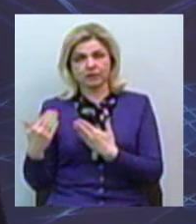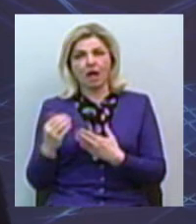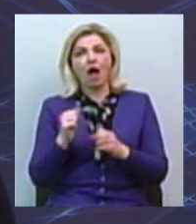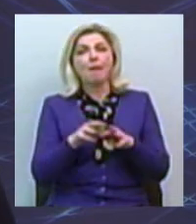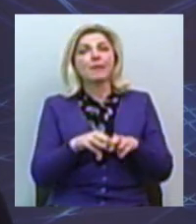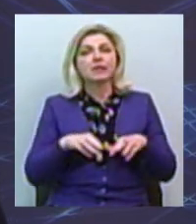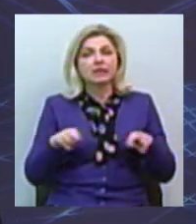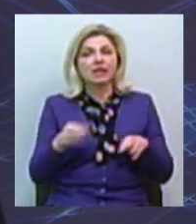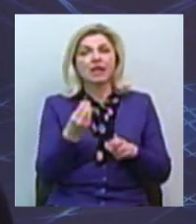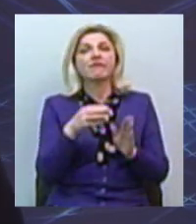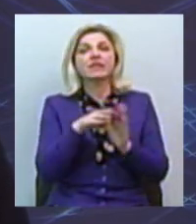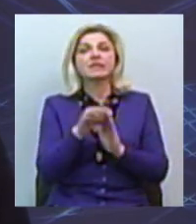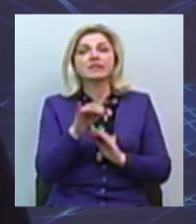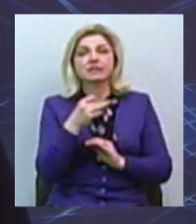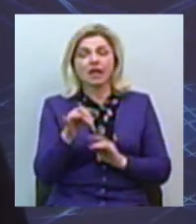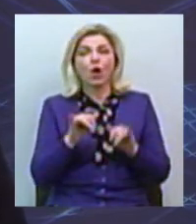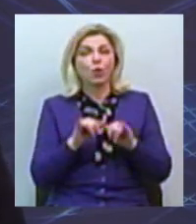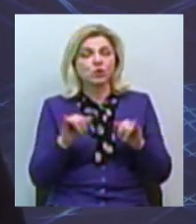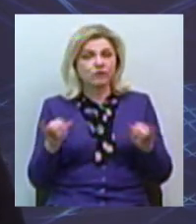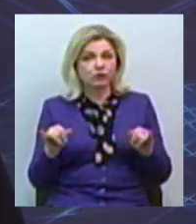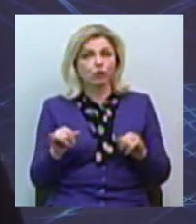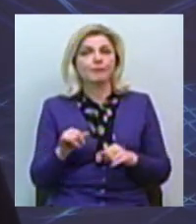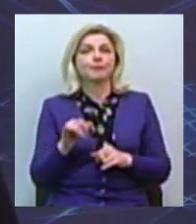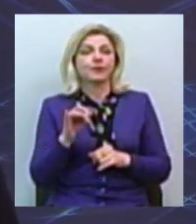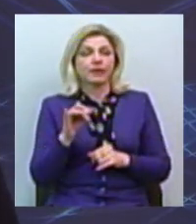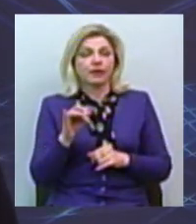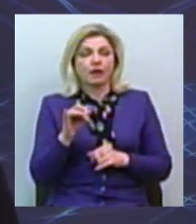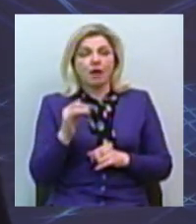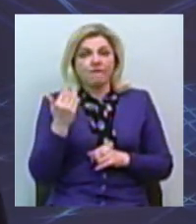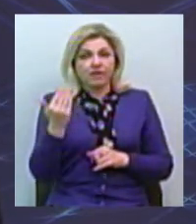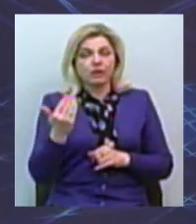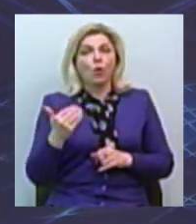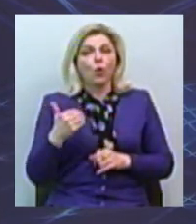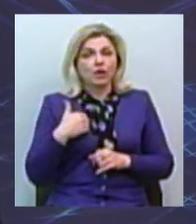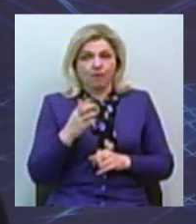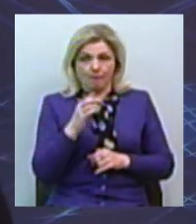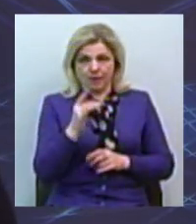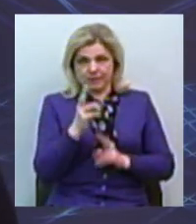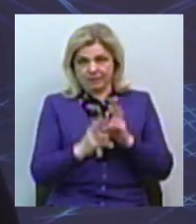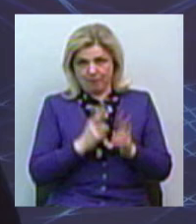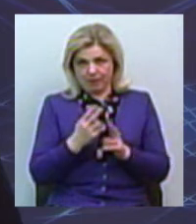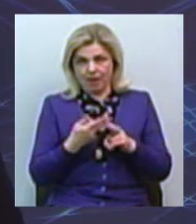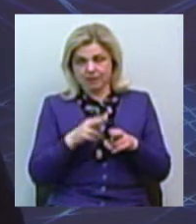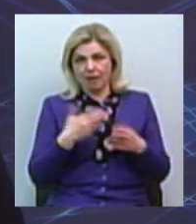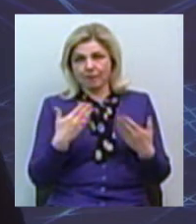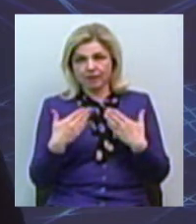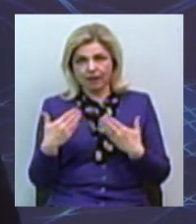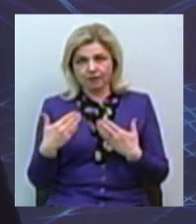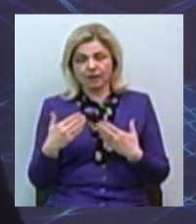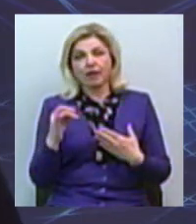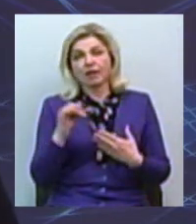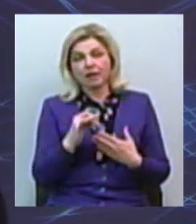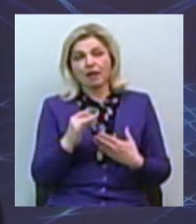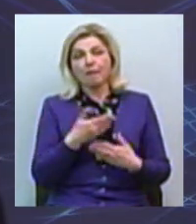Міністерство інвестицій і розвитку, а також пан міністр минулий Єжик Вічинський, він хотів би змінити цей підхід. І,